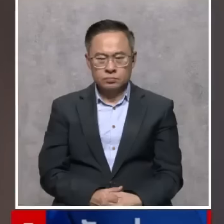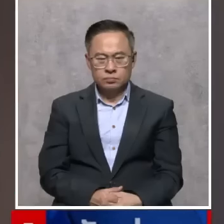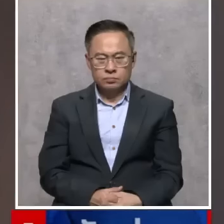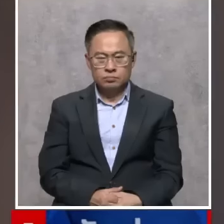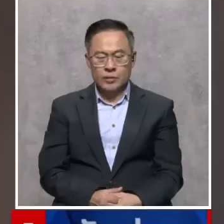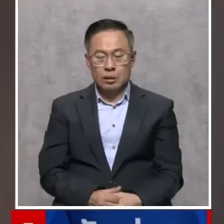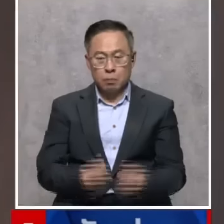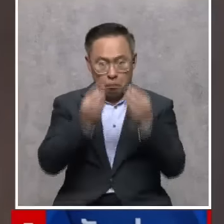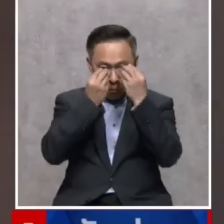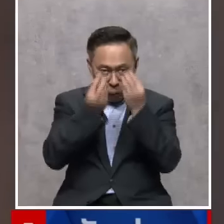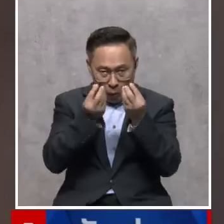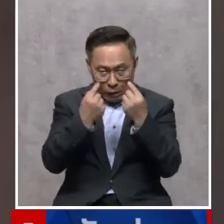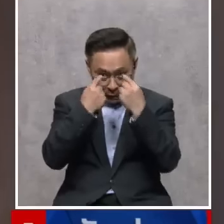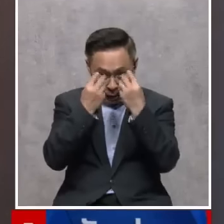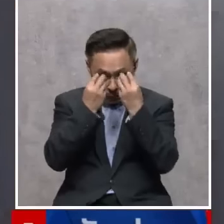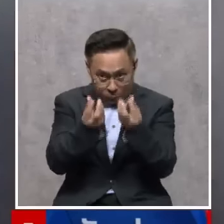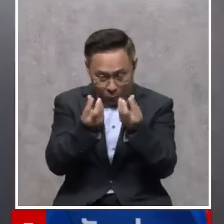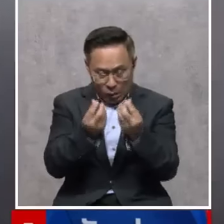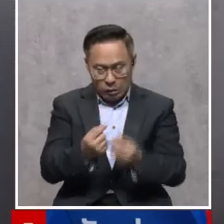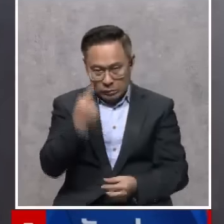น้องได้ยินไหมลูก